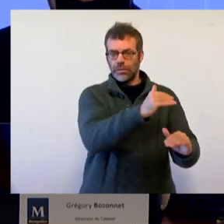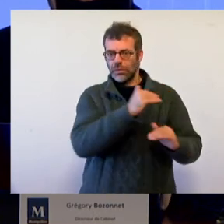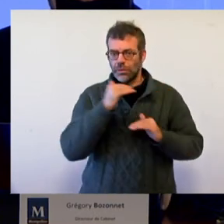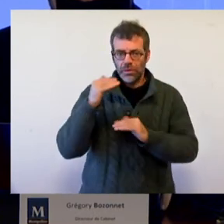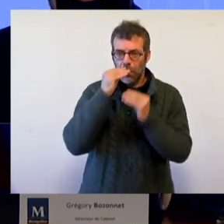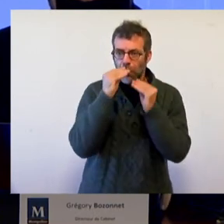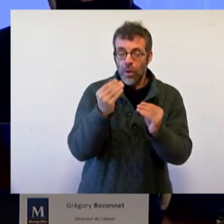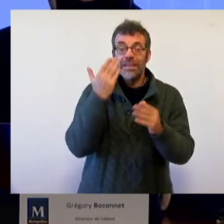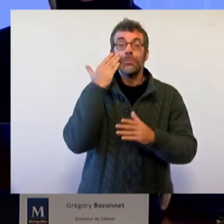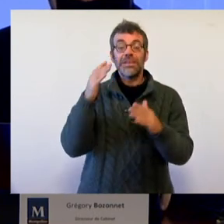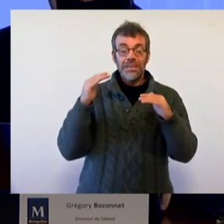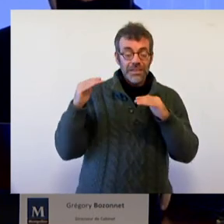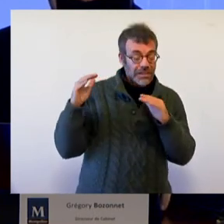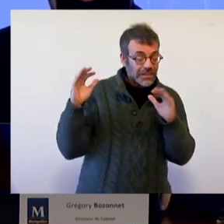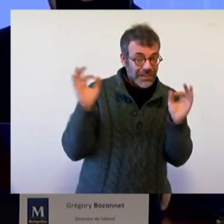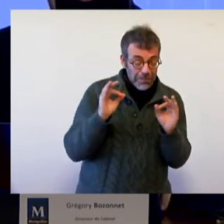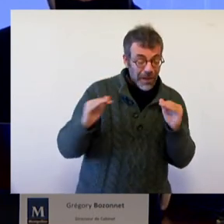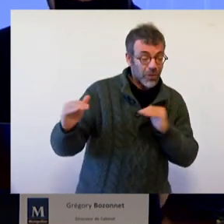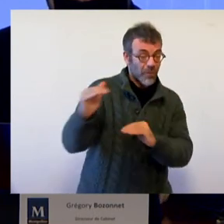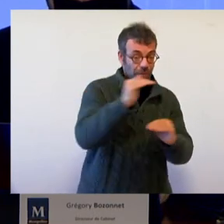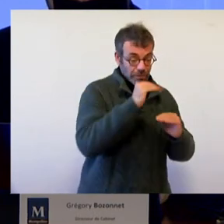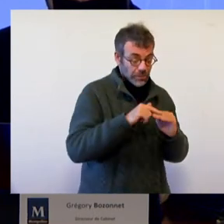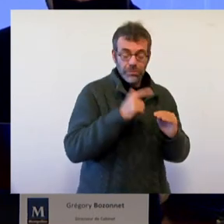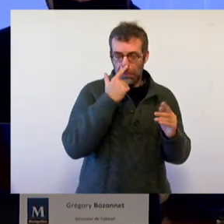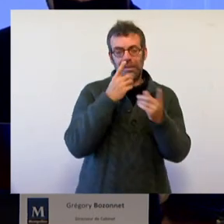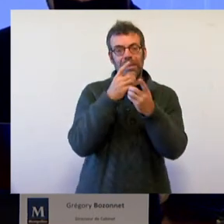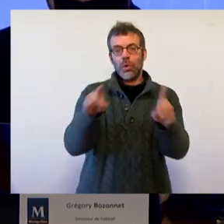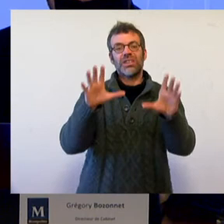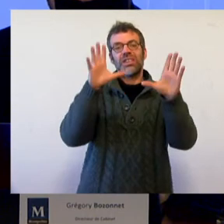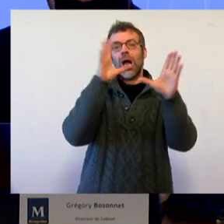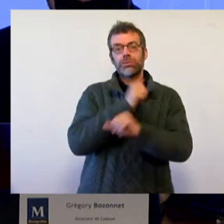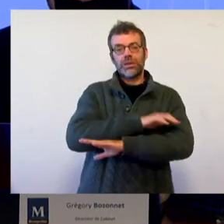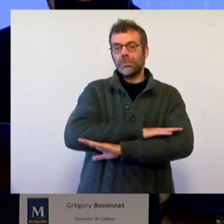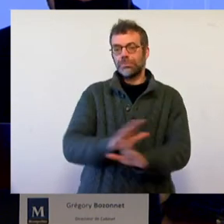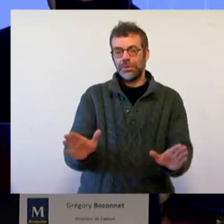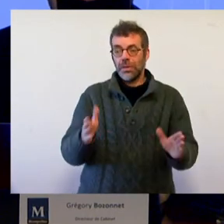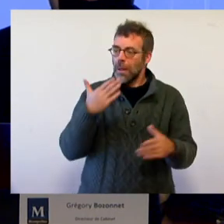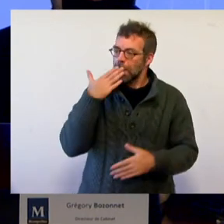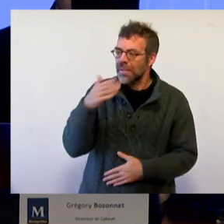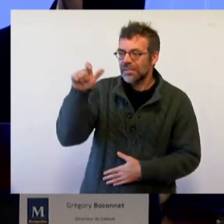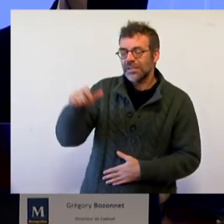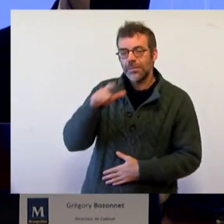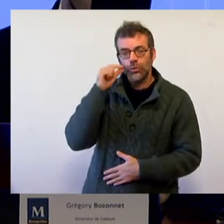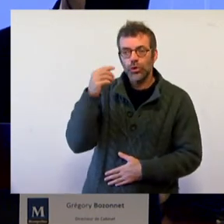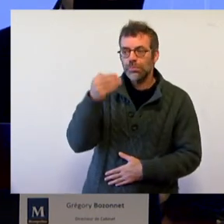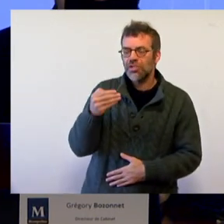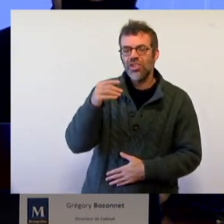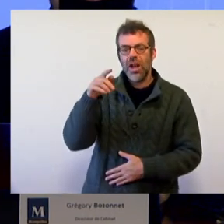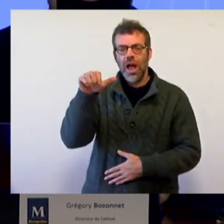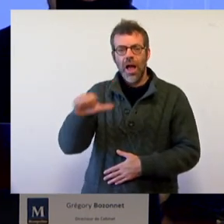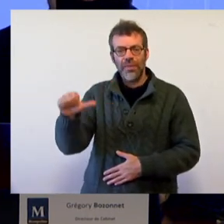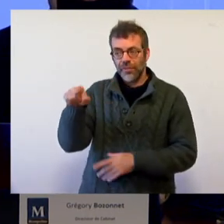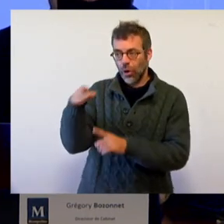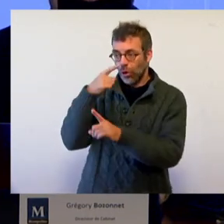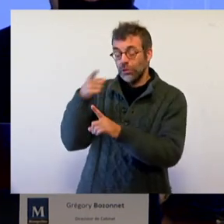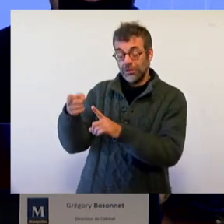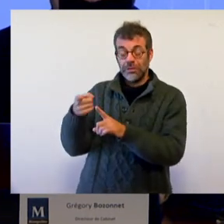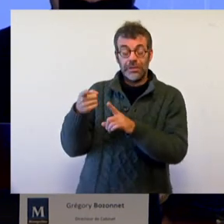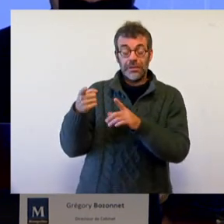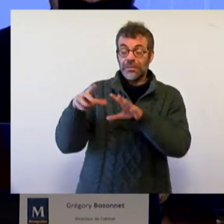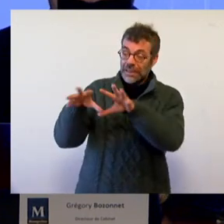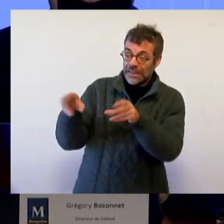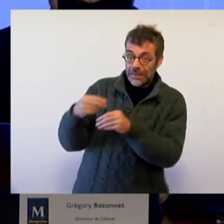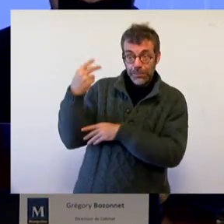démocratie vivante. Je tiens à saluer l'ensemble des services et des élus qui, autour de Michel Aslanian, concourent à cette nouvelle vision de notre